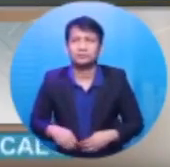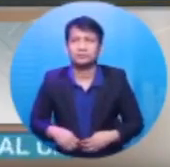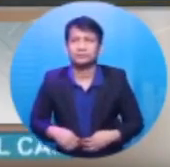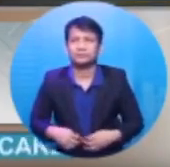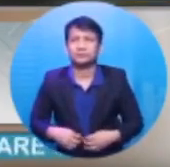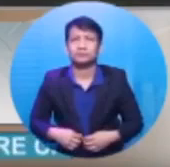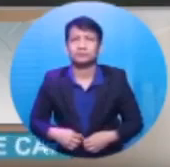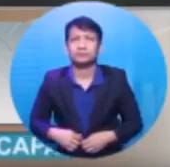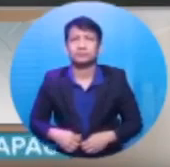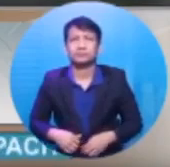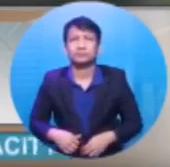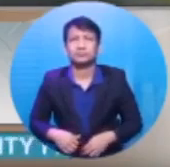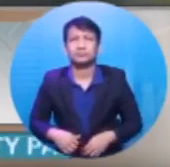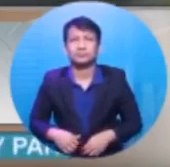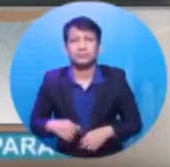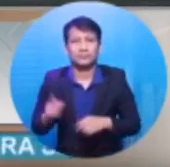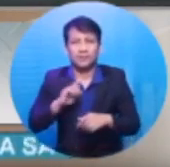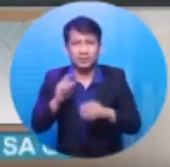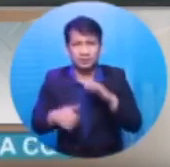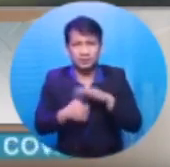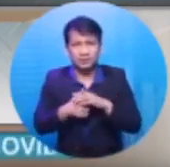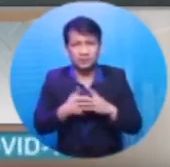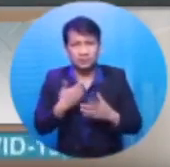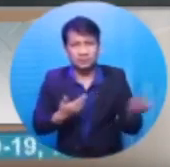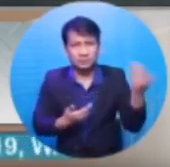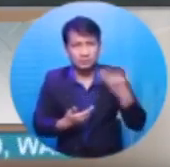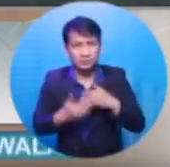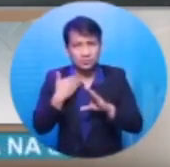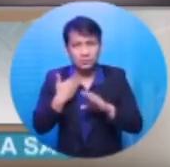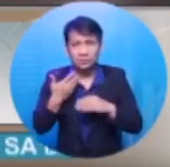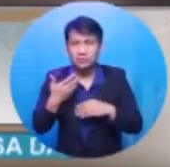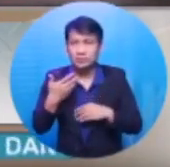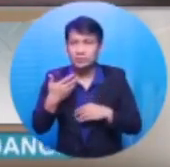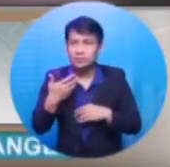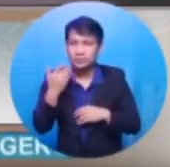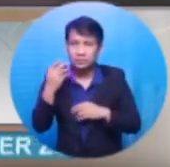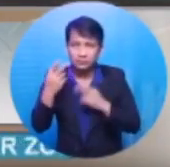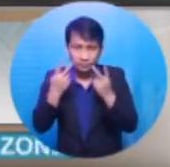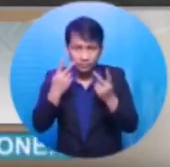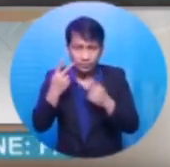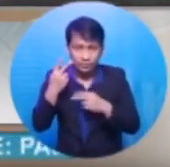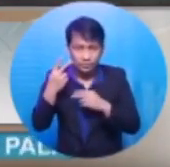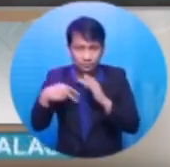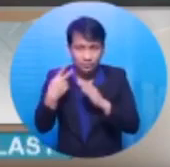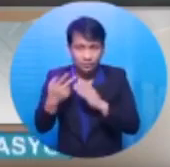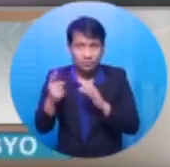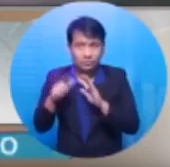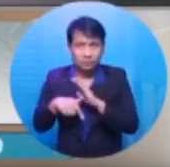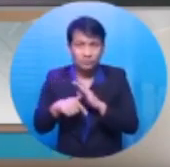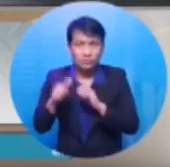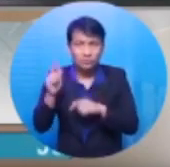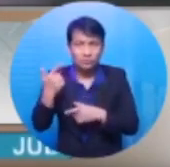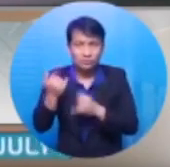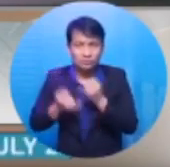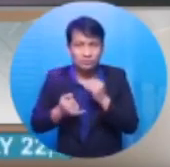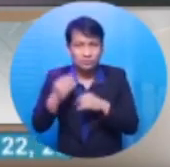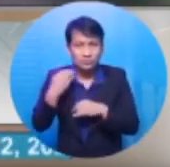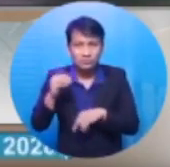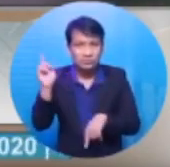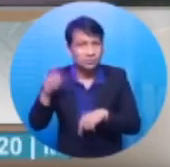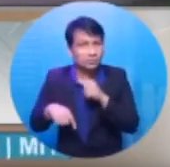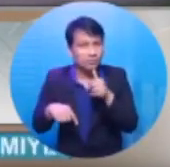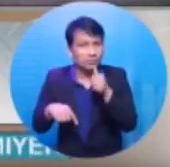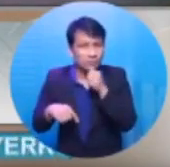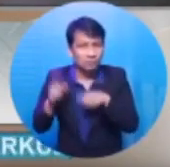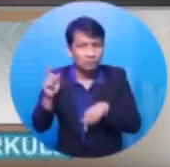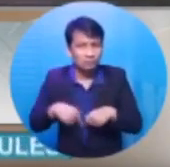family, kanina po, kayong lumilitaw na komplainan, kayo po nagpadala sa amin ng video ito, and then pumayag kayong magsalita, last minute, ayaw nyo na magsalita, siguro